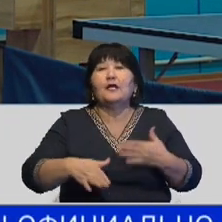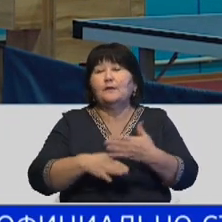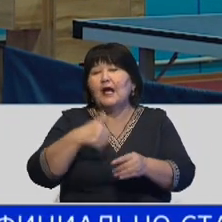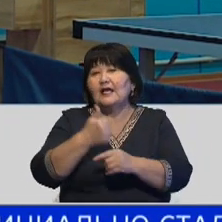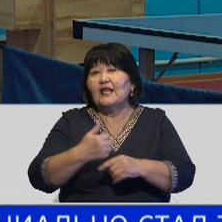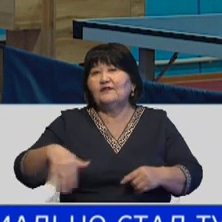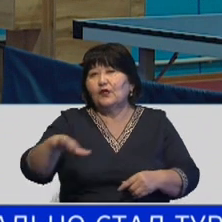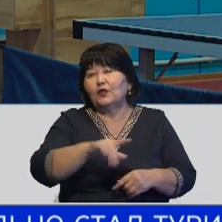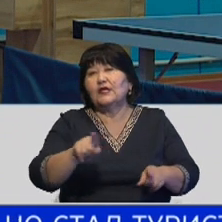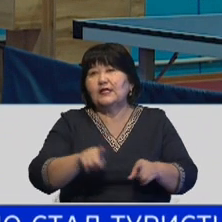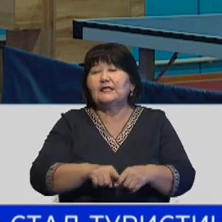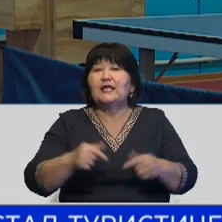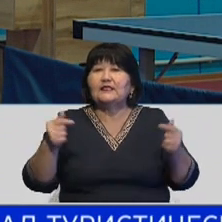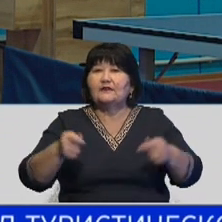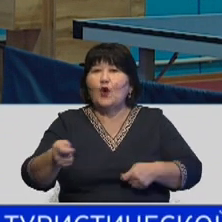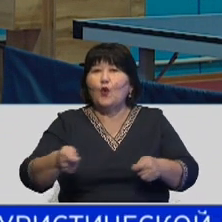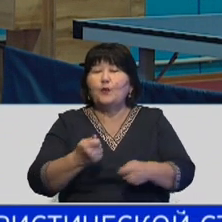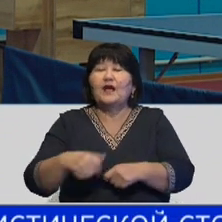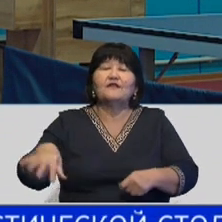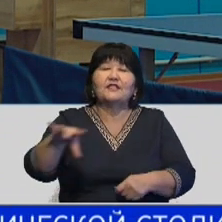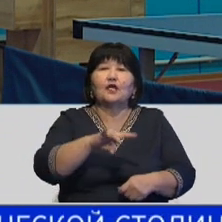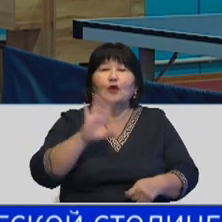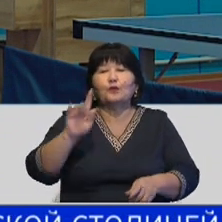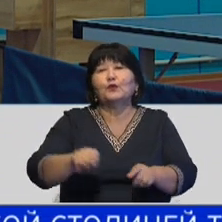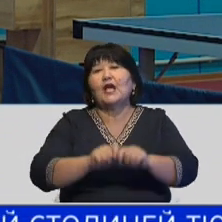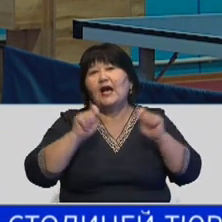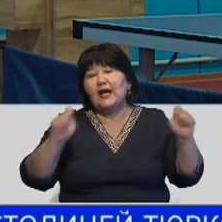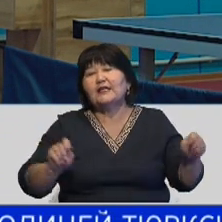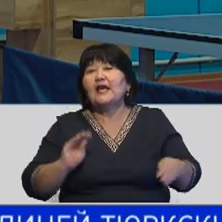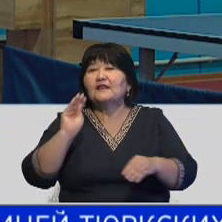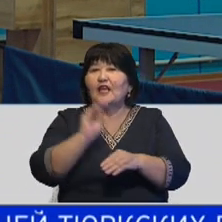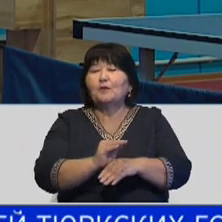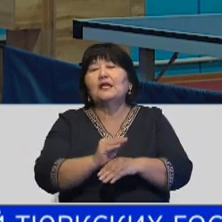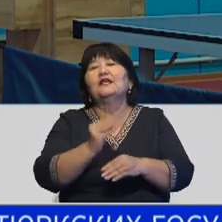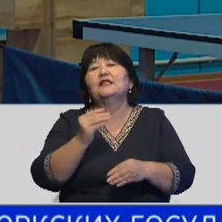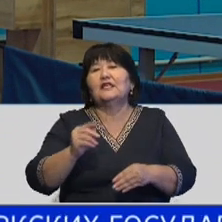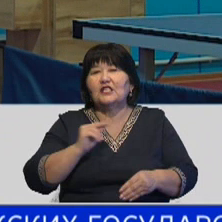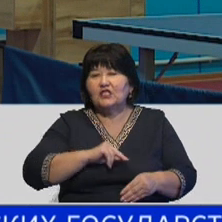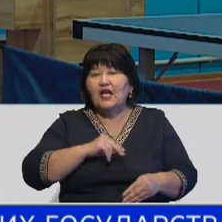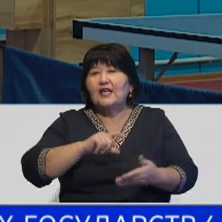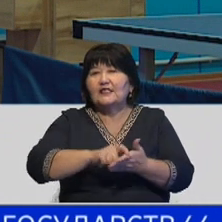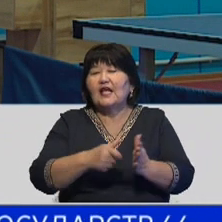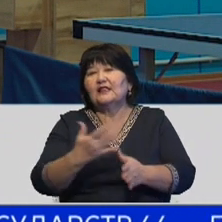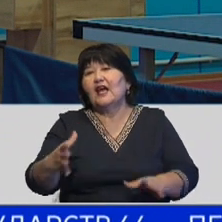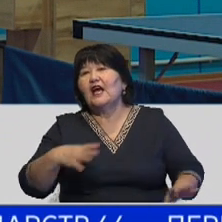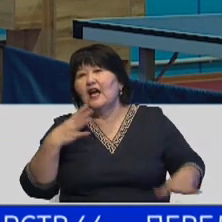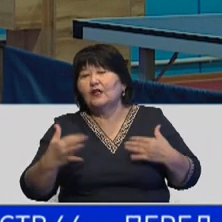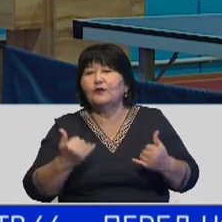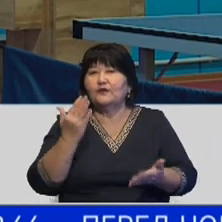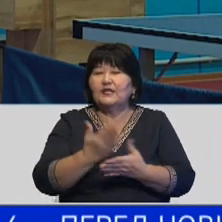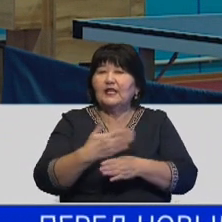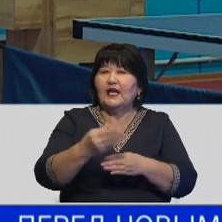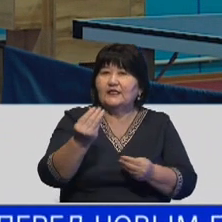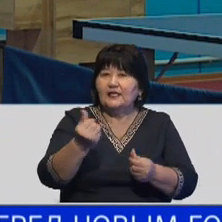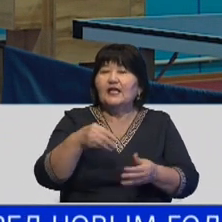главы региона и соответствующего управления во всех районах будут открыты дополнительные штаты. Залы для тренировок. Выделяются